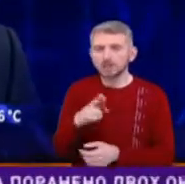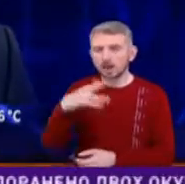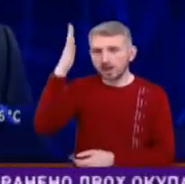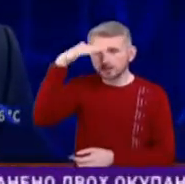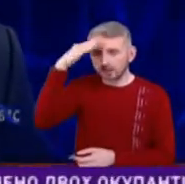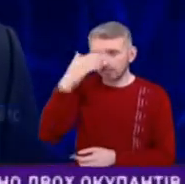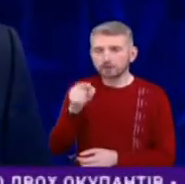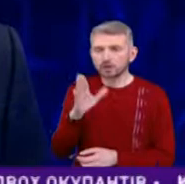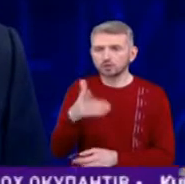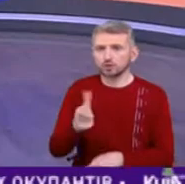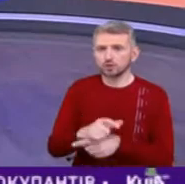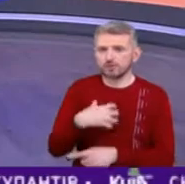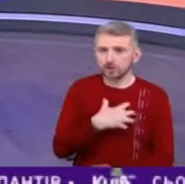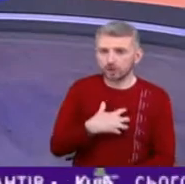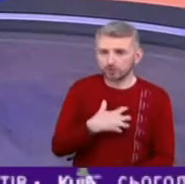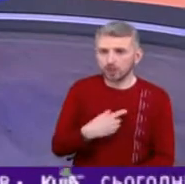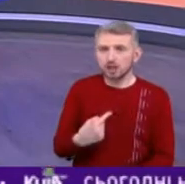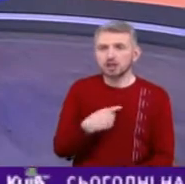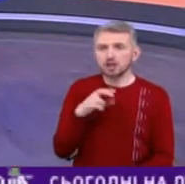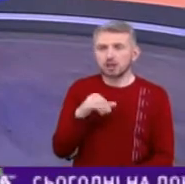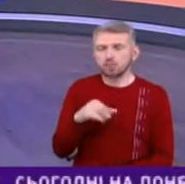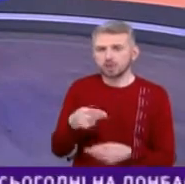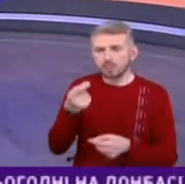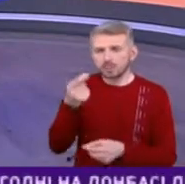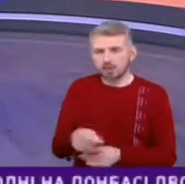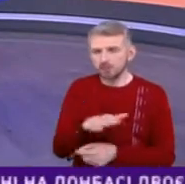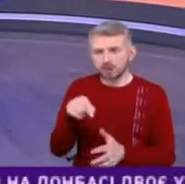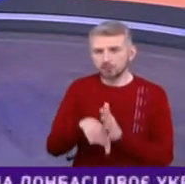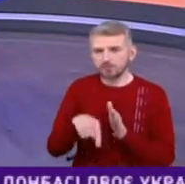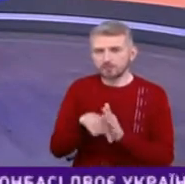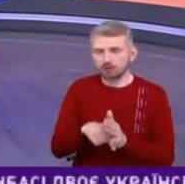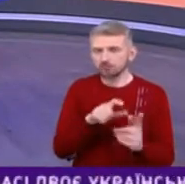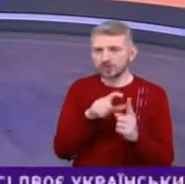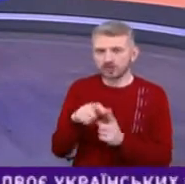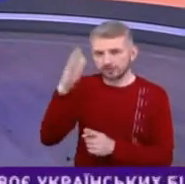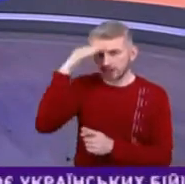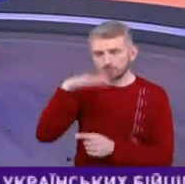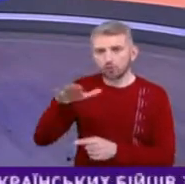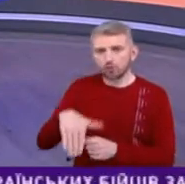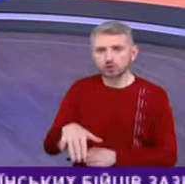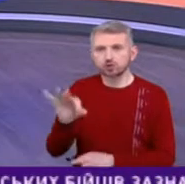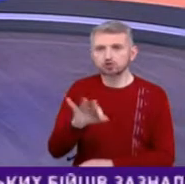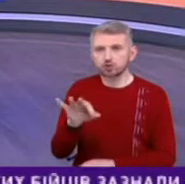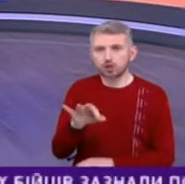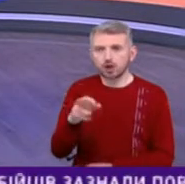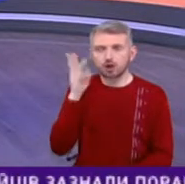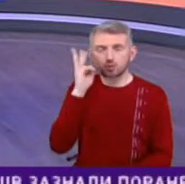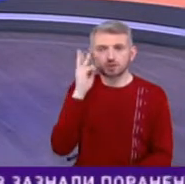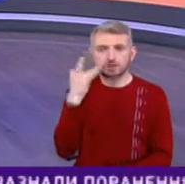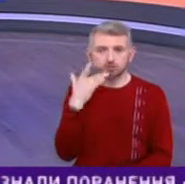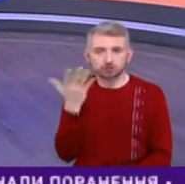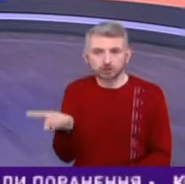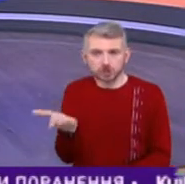зараз вона буде дуже важливою. І я би не применшував значення слів Трампа-молодшого щодо посла в Сполучених Штатах.